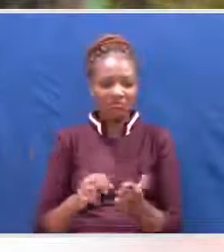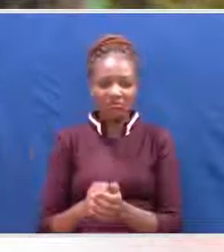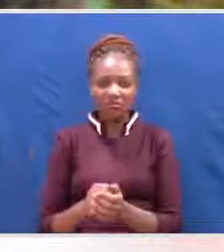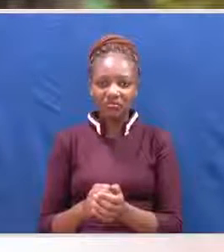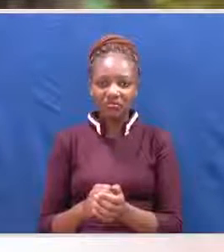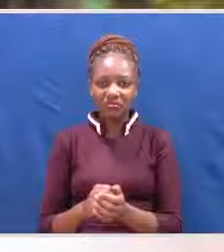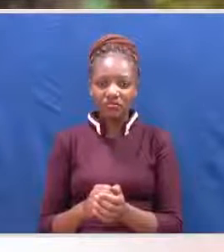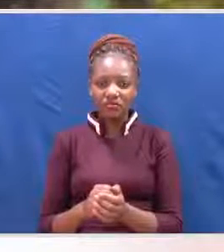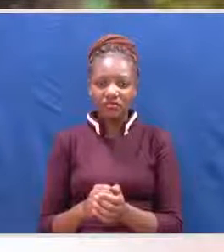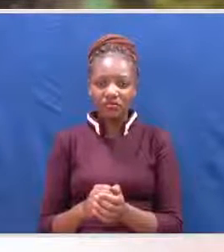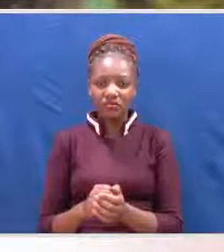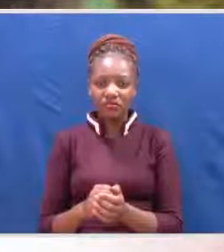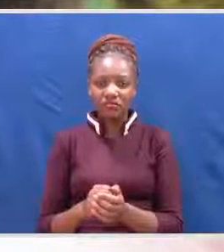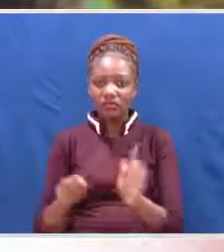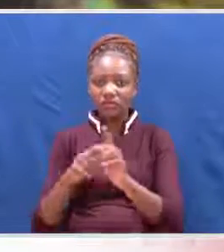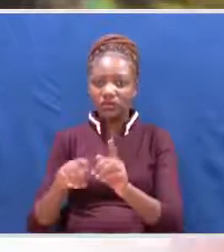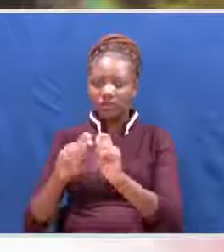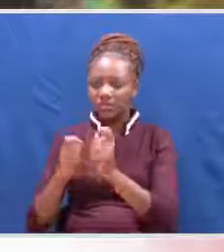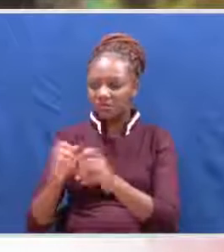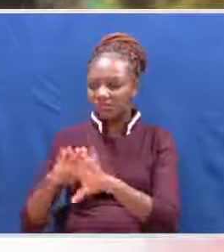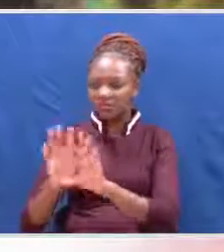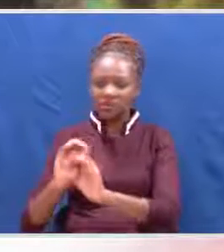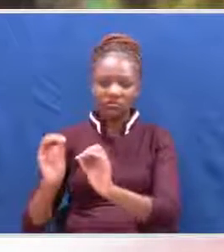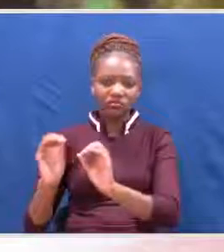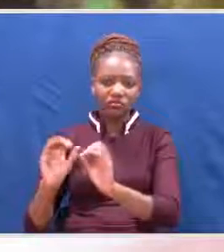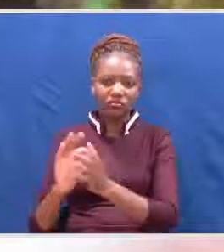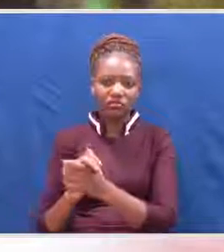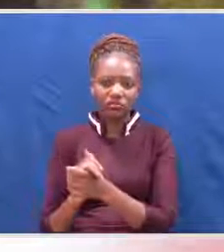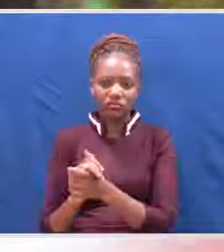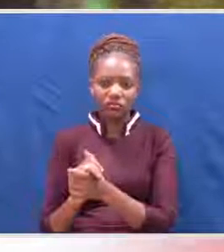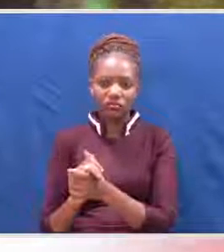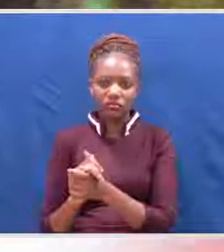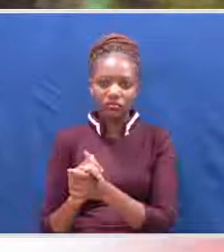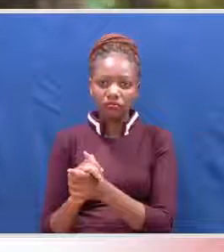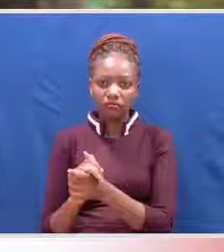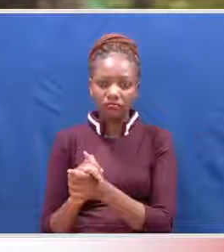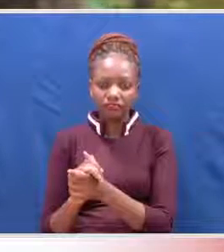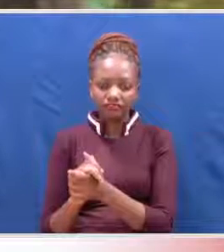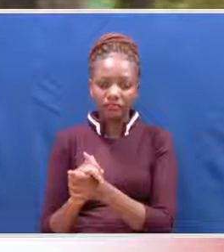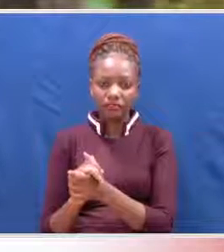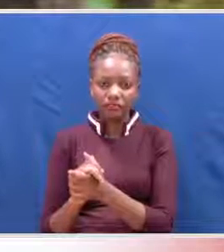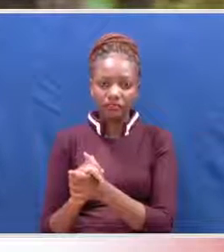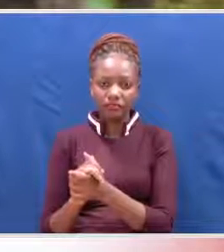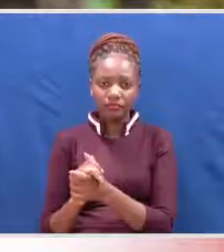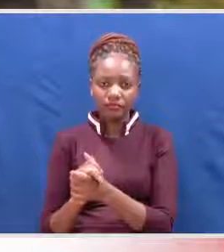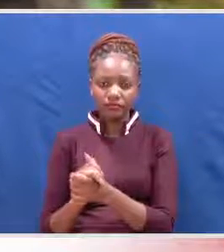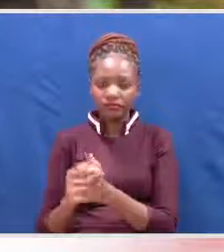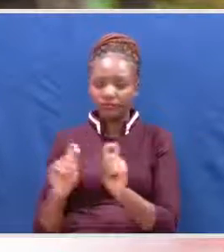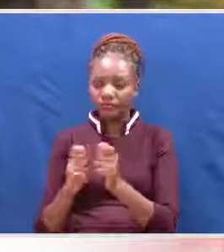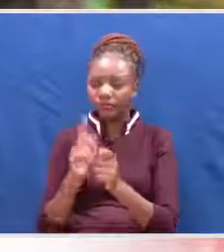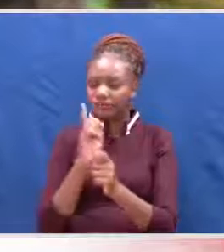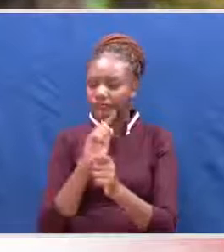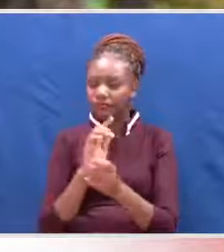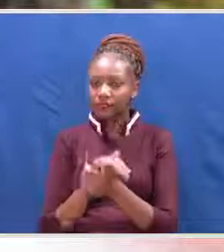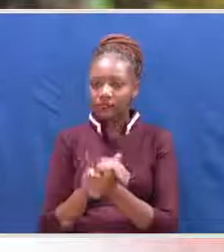Hiyo time pia akiwa na injury na team pia ilikuwa pia si mzuri sana, ndio basi ilikuwa team ikashuka kwa sababu ikushuka kwa sababu eti walikuwa hawezi cheza kwa sababu ya